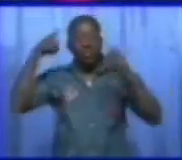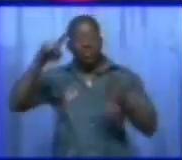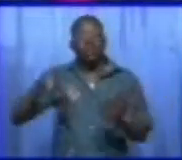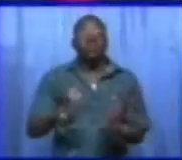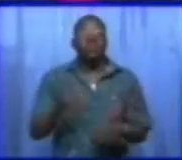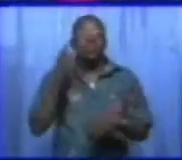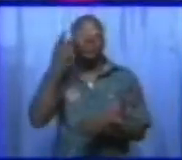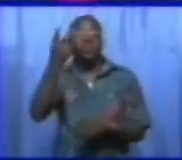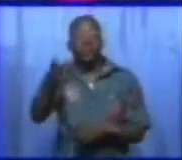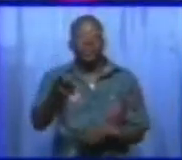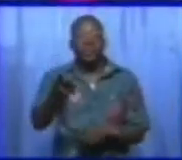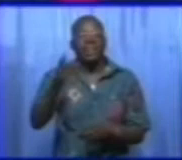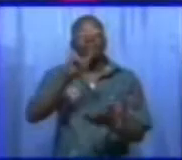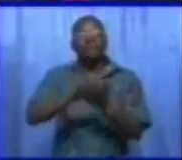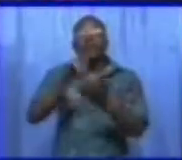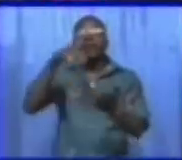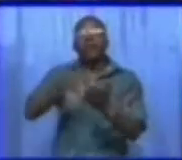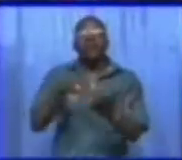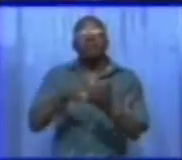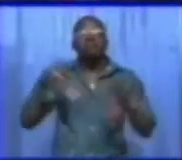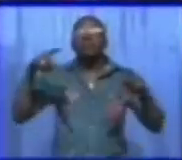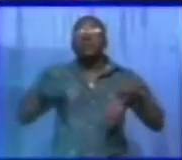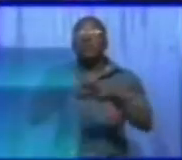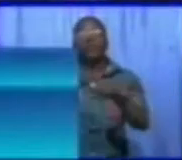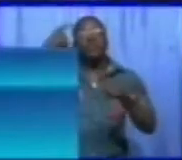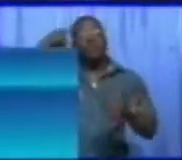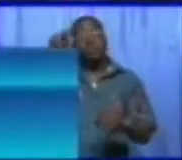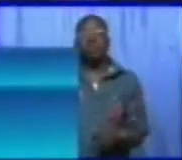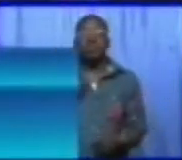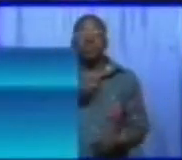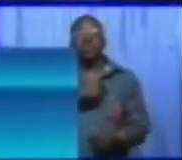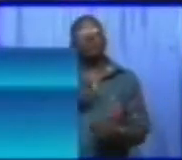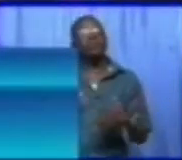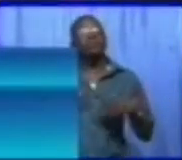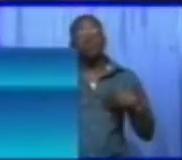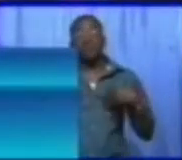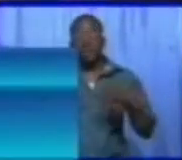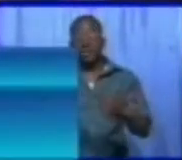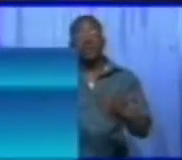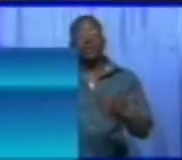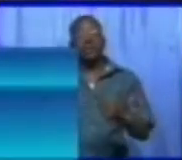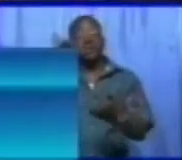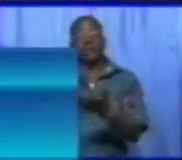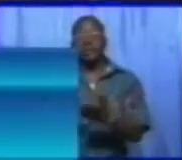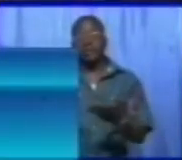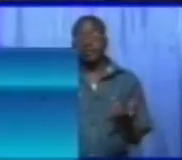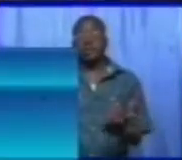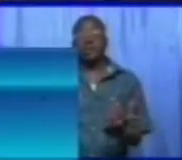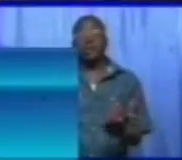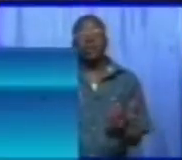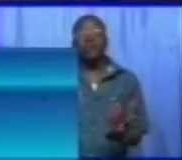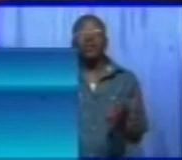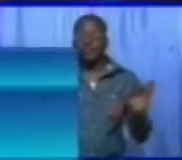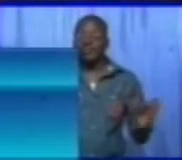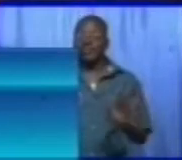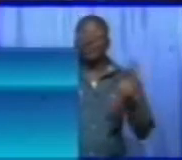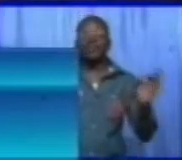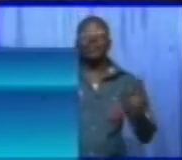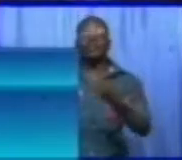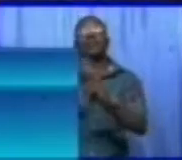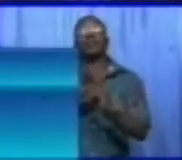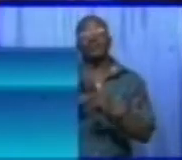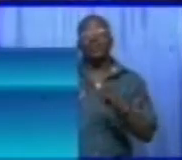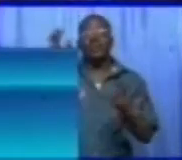maladies respiratoires constituent encore des défis pour notre système de santé. C'est en cela que nous nous félicitons de la tenue du